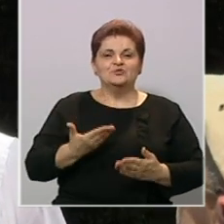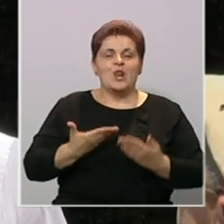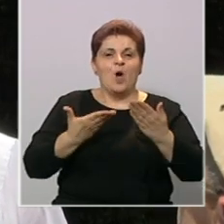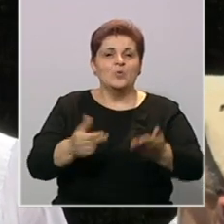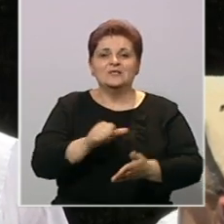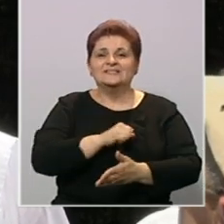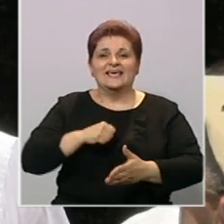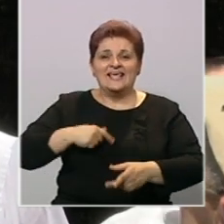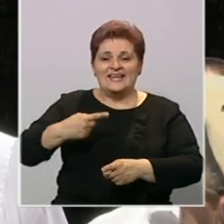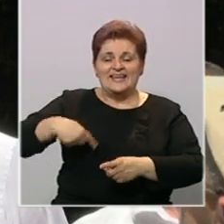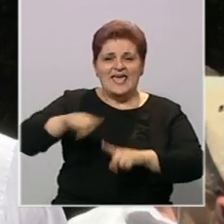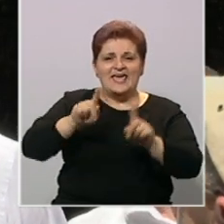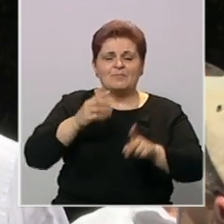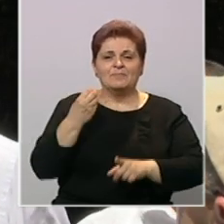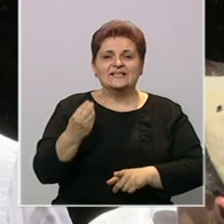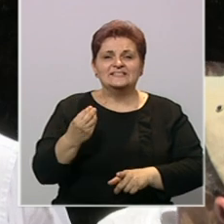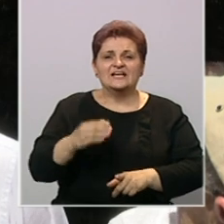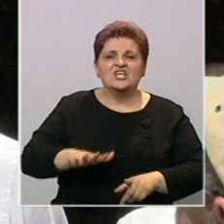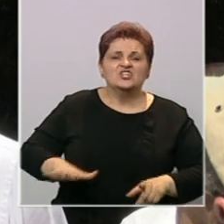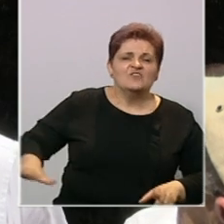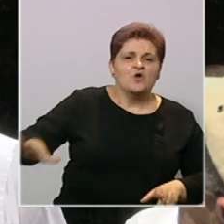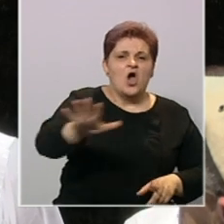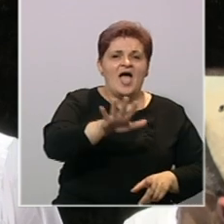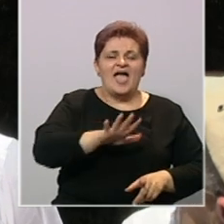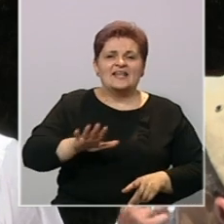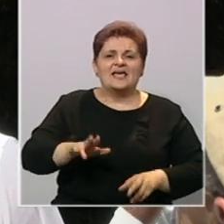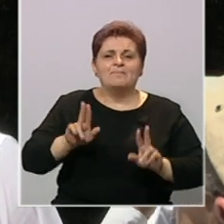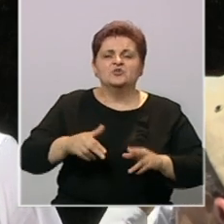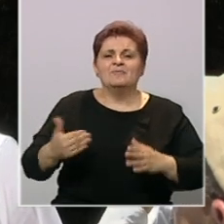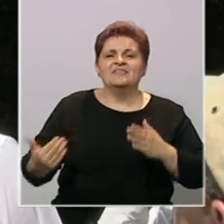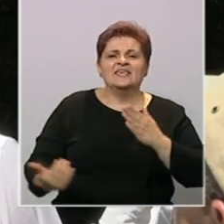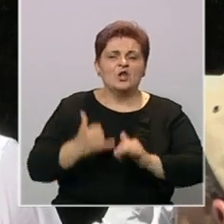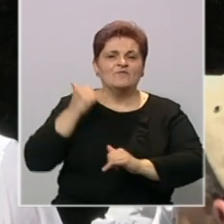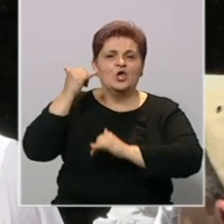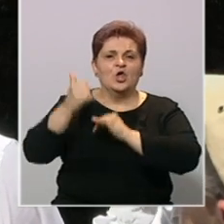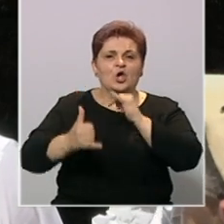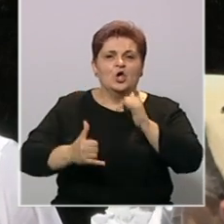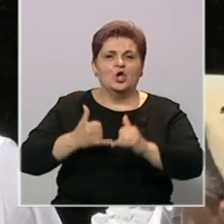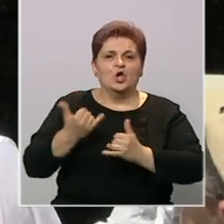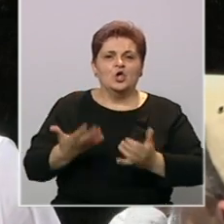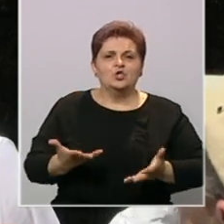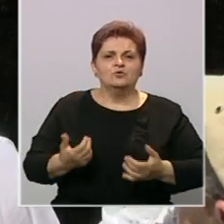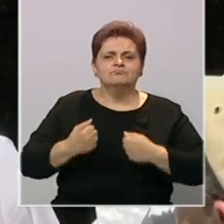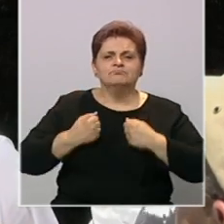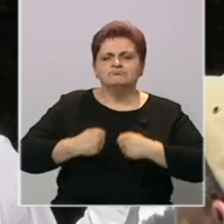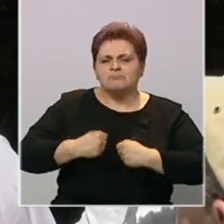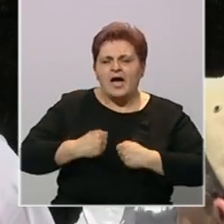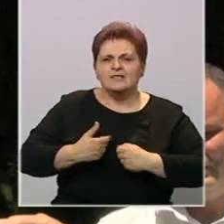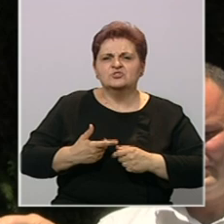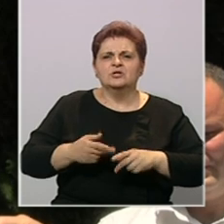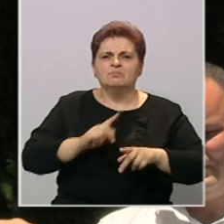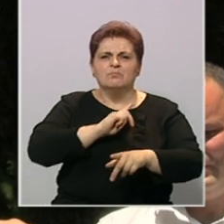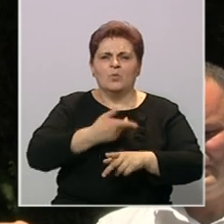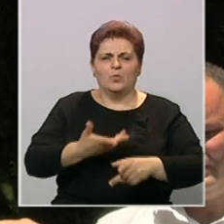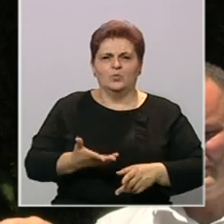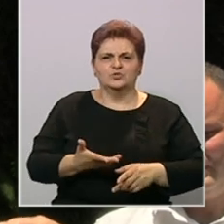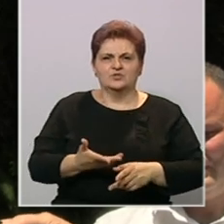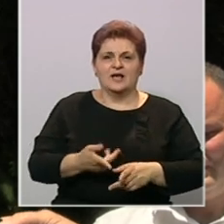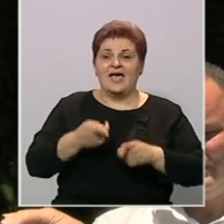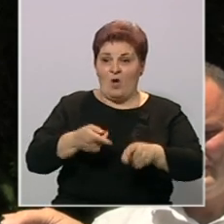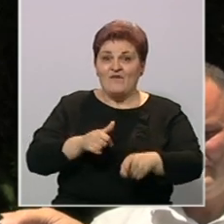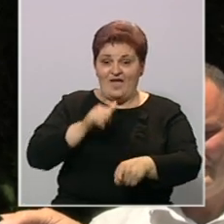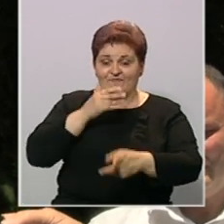ne samo stanovništvo Republike Srpske, već i čitavog regiona i da ovo može biti novi turistički i balneološki kapacitet za sve nas. I tako da je ta